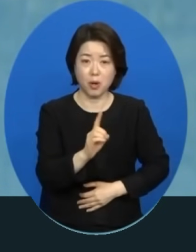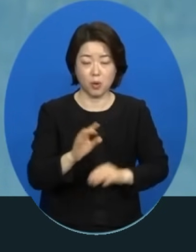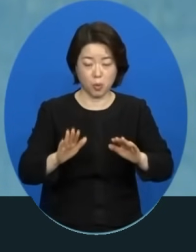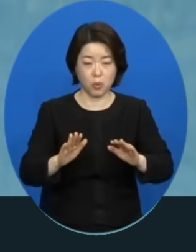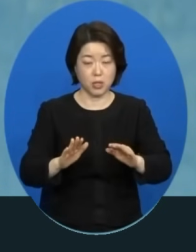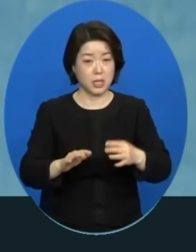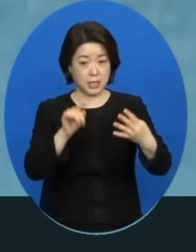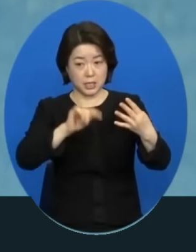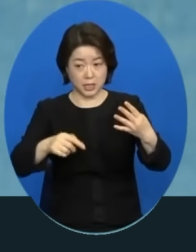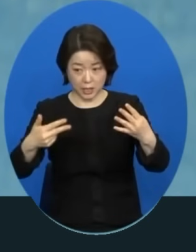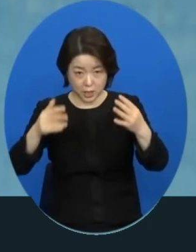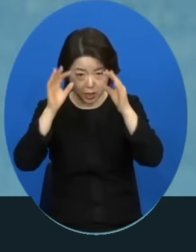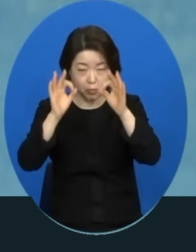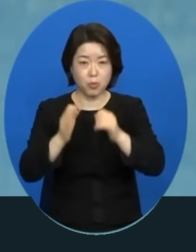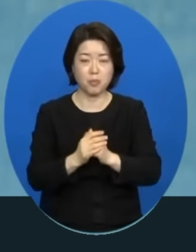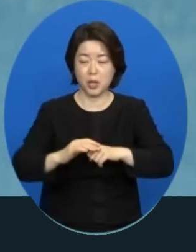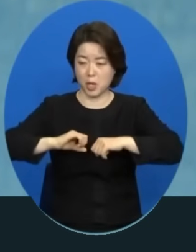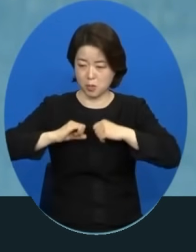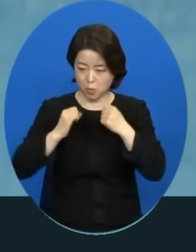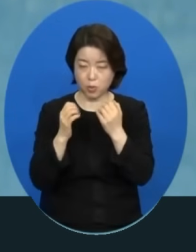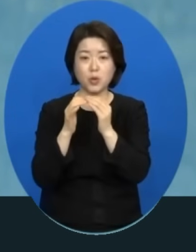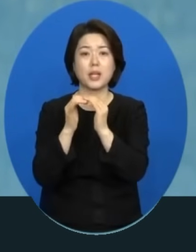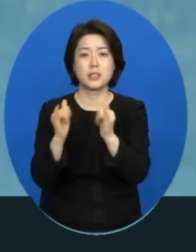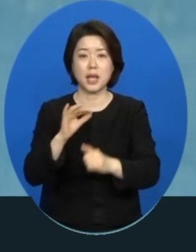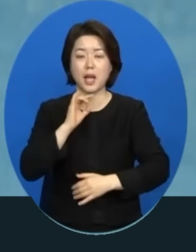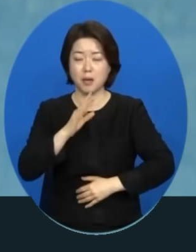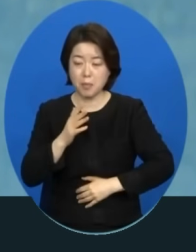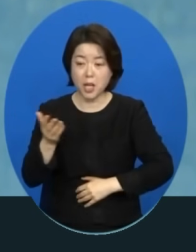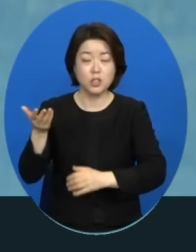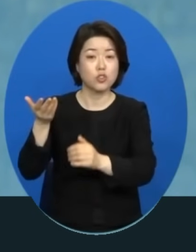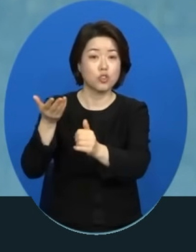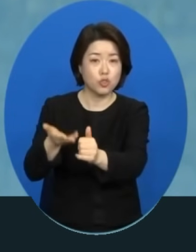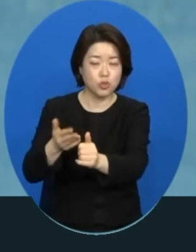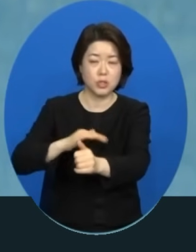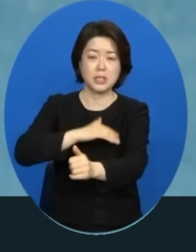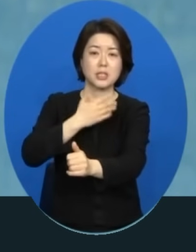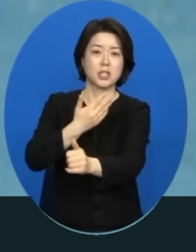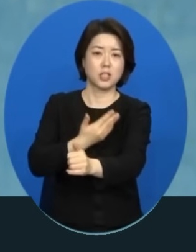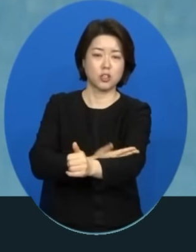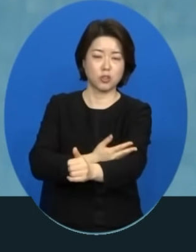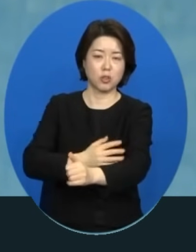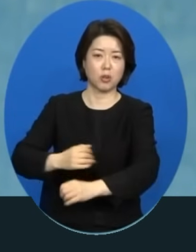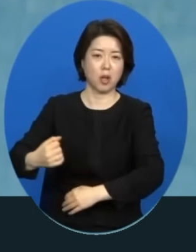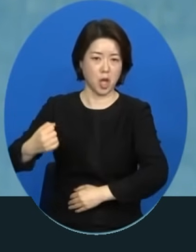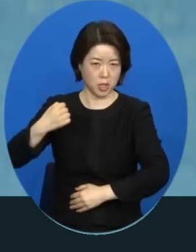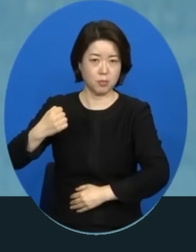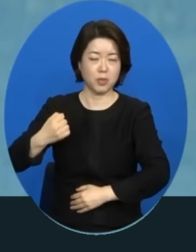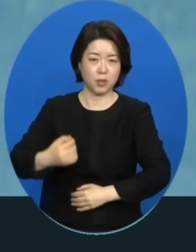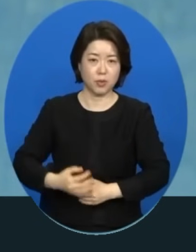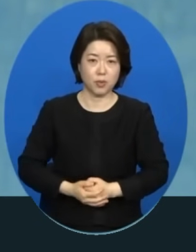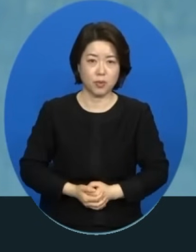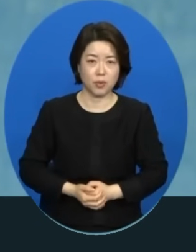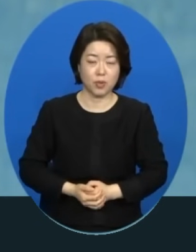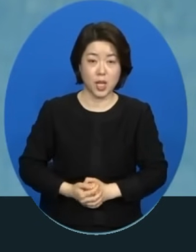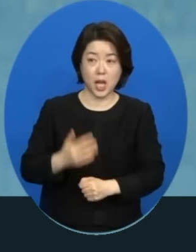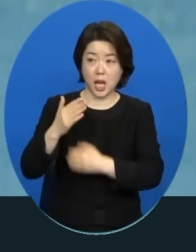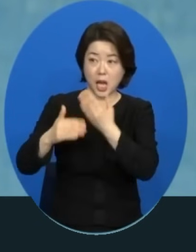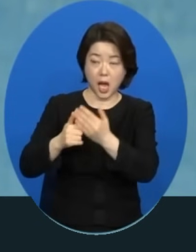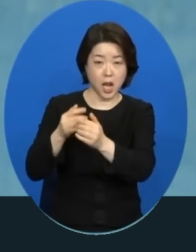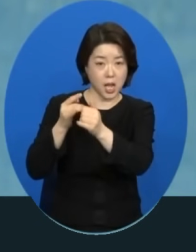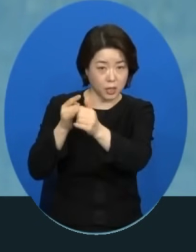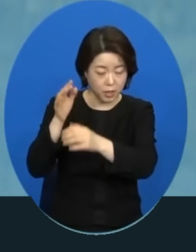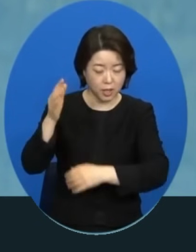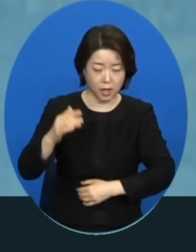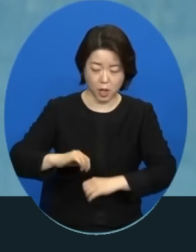7절에 의하면 복종한 자에게만 주어지는 능력과 권세입니다. 하나님께 복종한